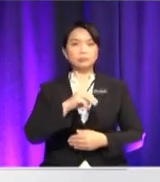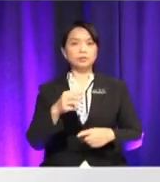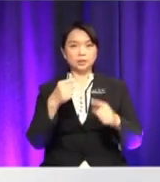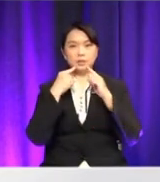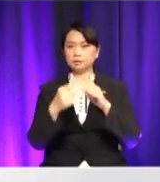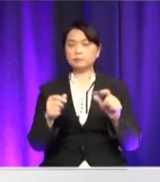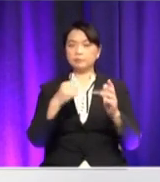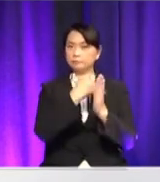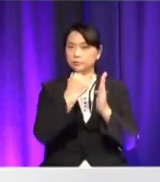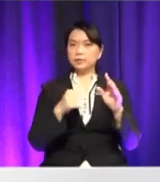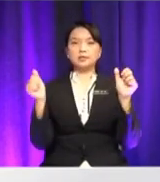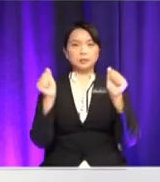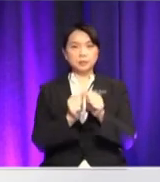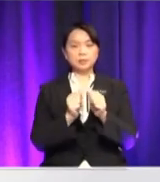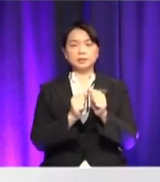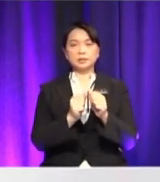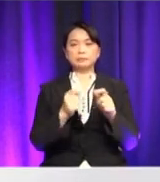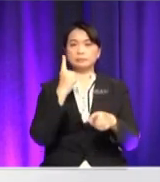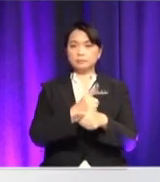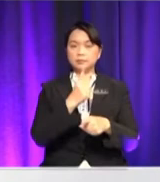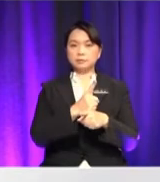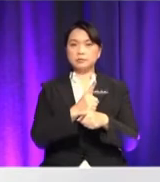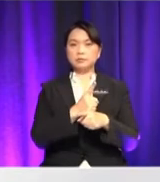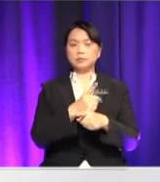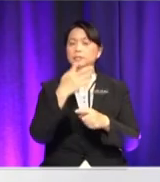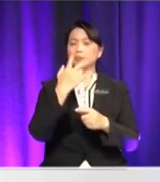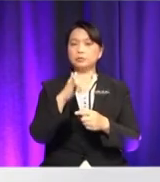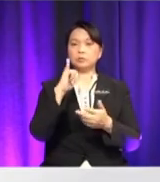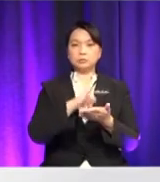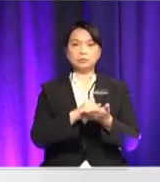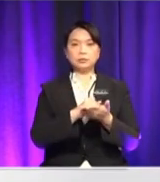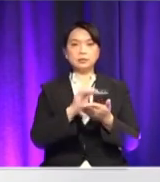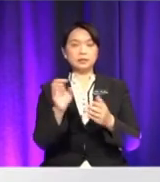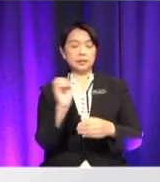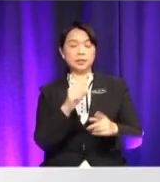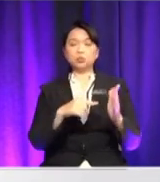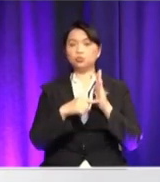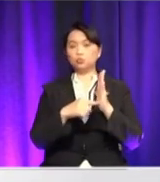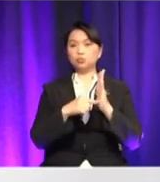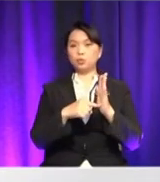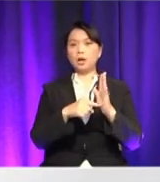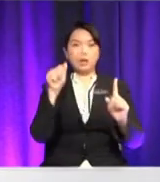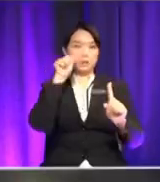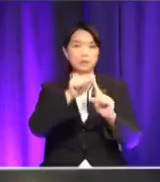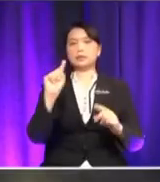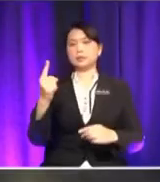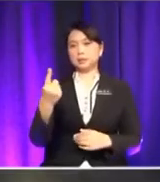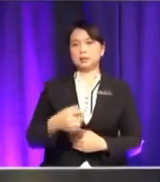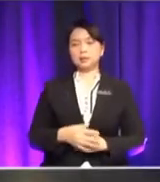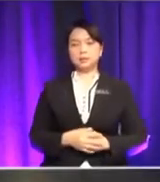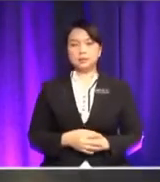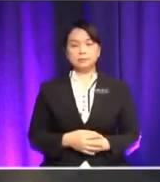pembetul Pulau Hah cuma nyata Kadek rojaz12 error kamu detak jokeb tanya-tanya